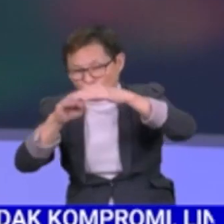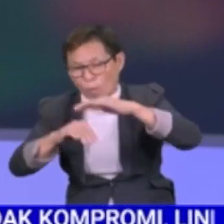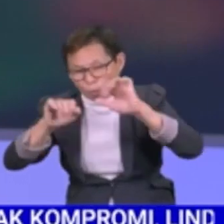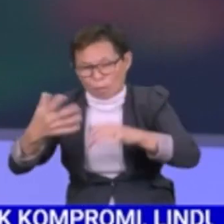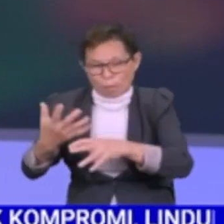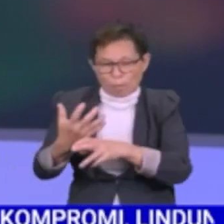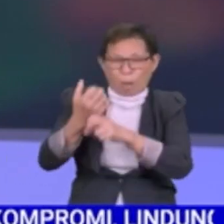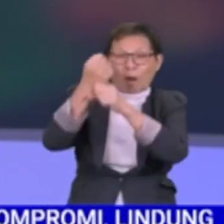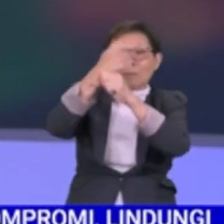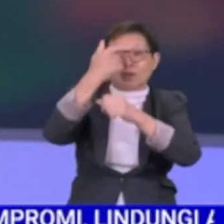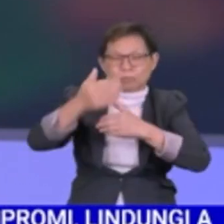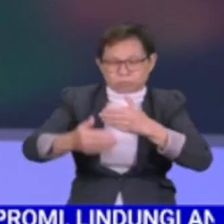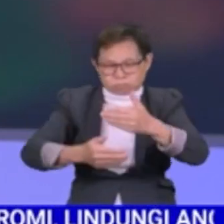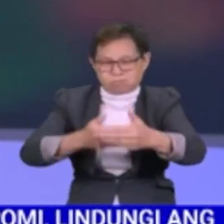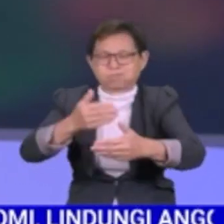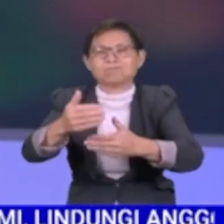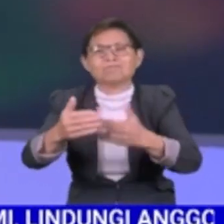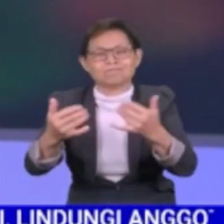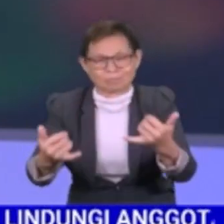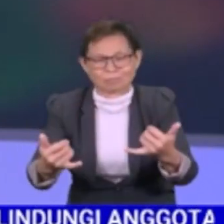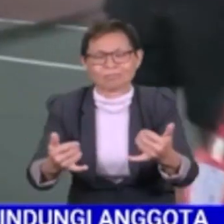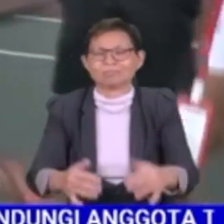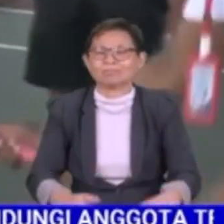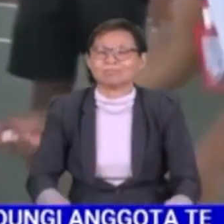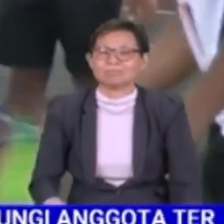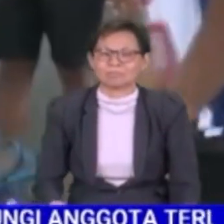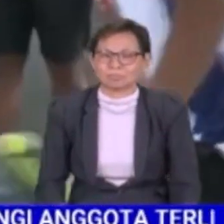berdasarkan prestasi semasa